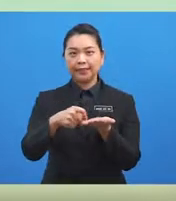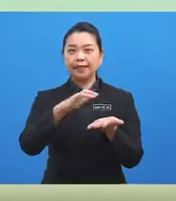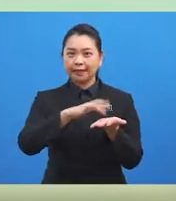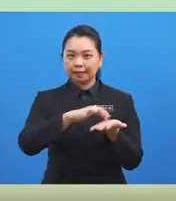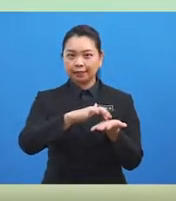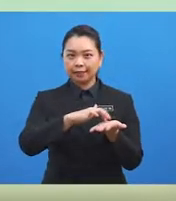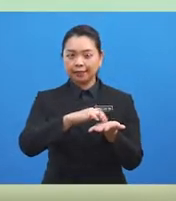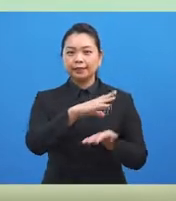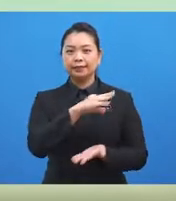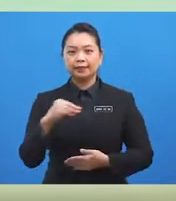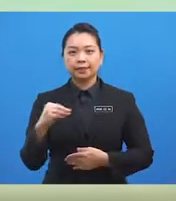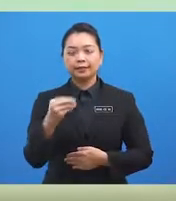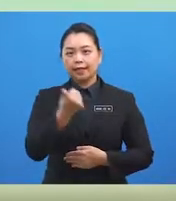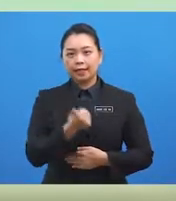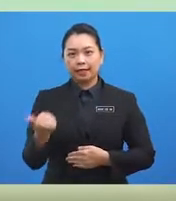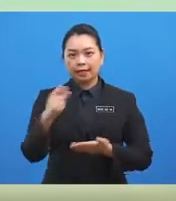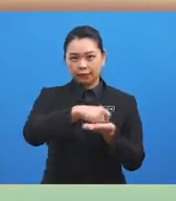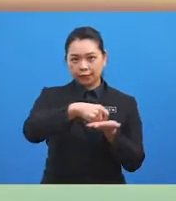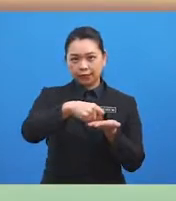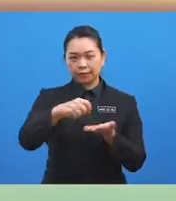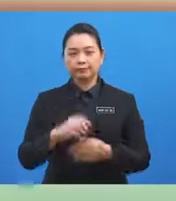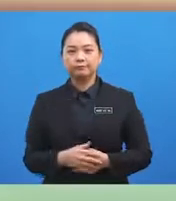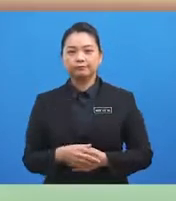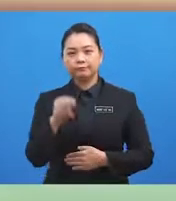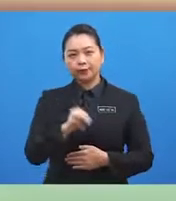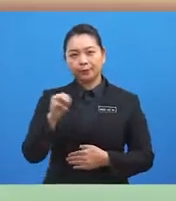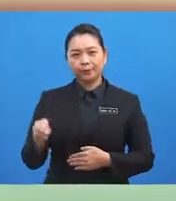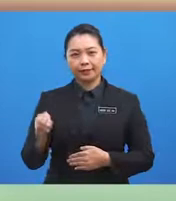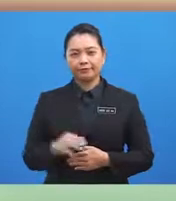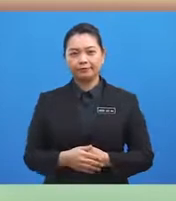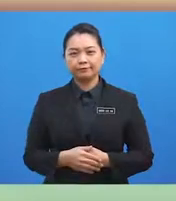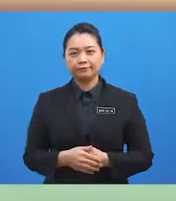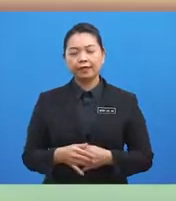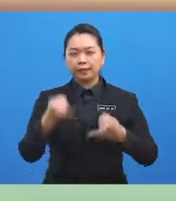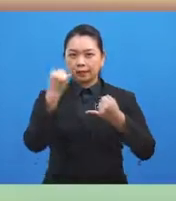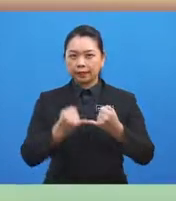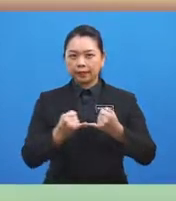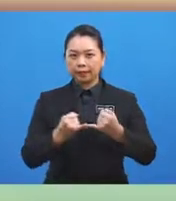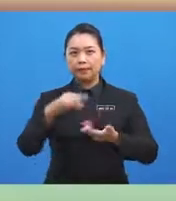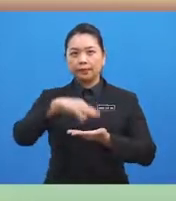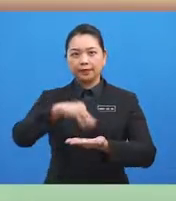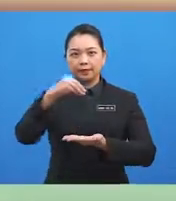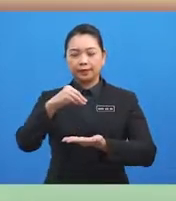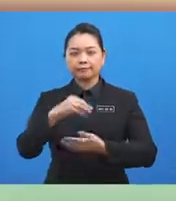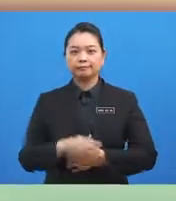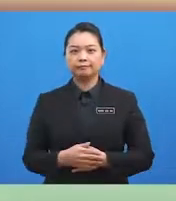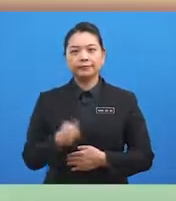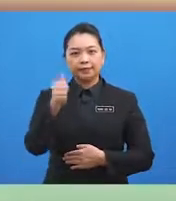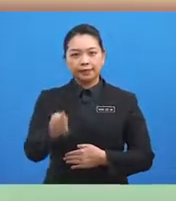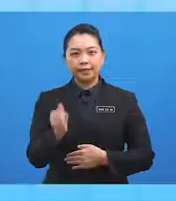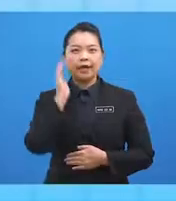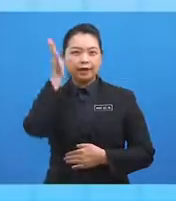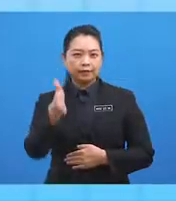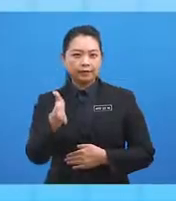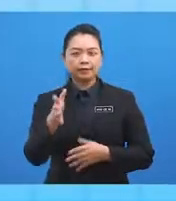kalkulator dan pealatan menulis. Murid-murid, di akhir sesi pembelajaran, anda akan